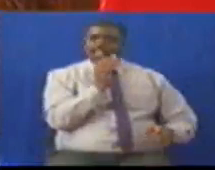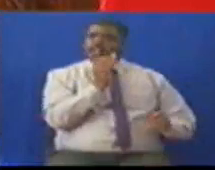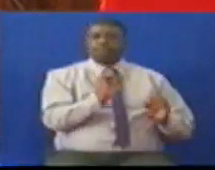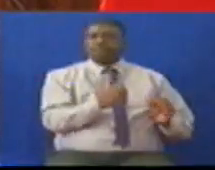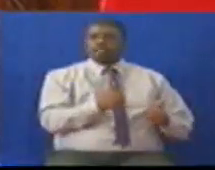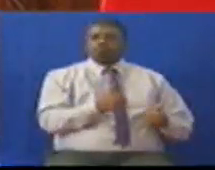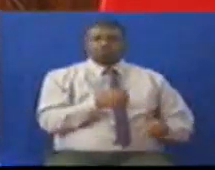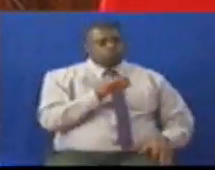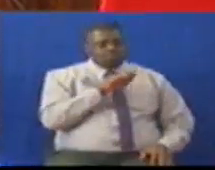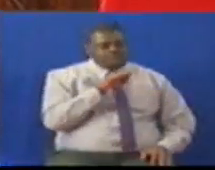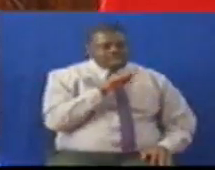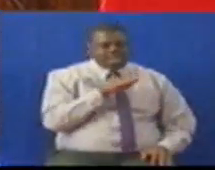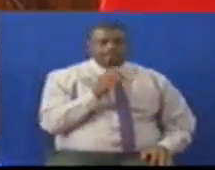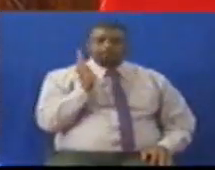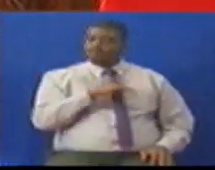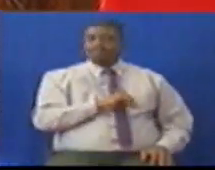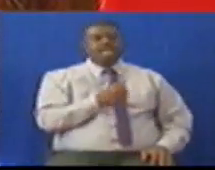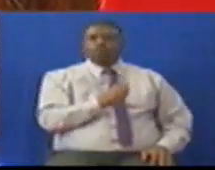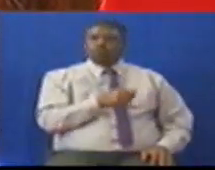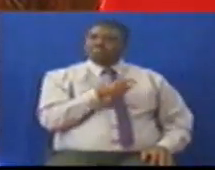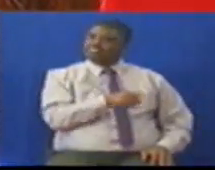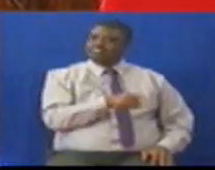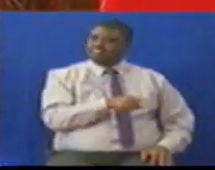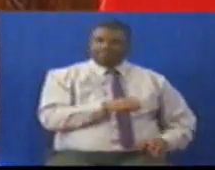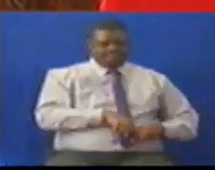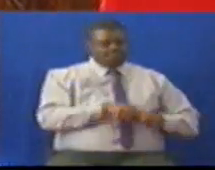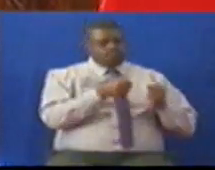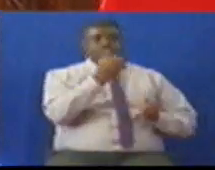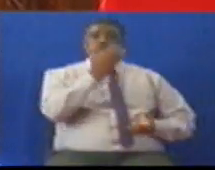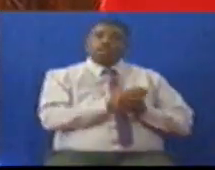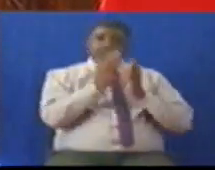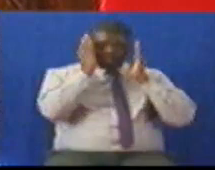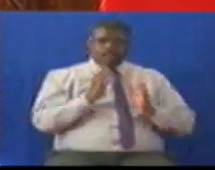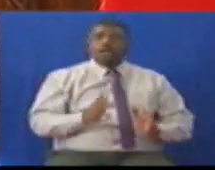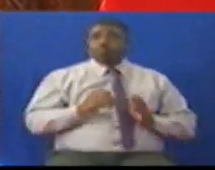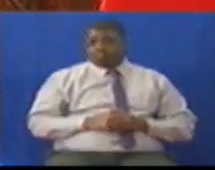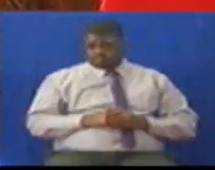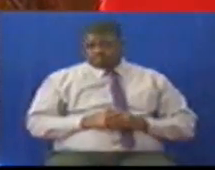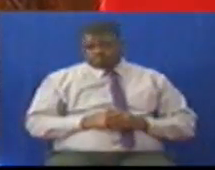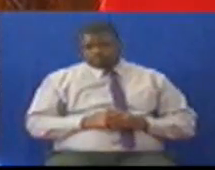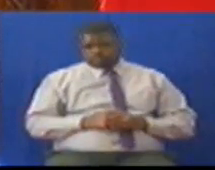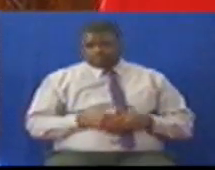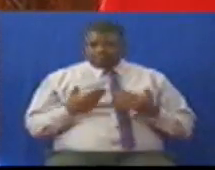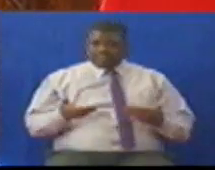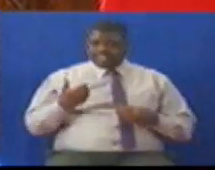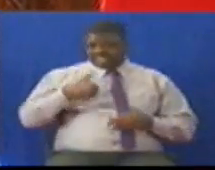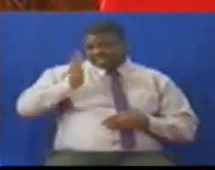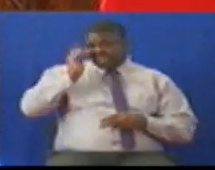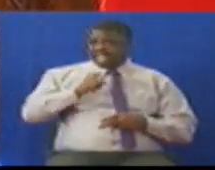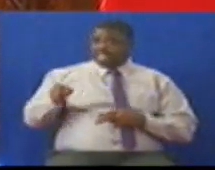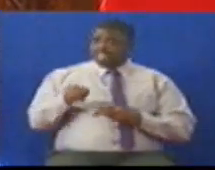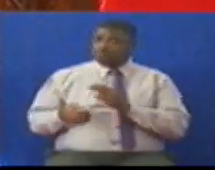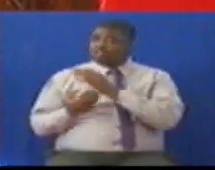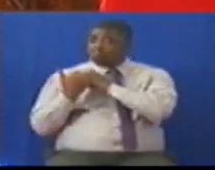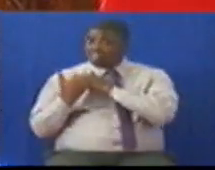ya watumishi wamewekwa mahabusu kwa mwaka na zaidi, baadaye wameachiwa kwa kukosekana ushahidi wa kutosha. Je, serikali itawajibika